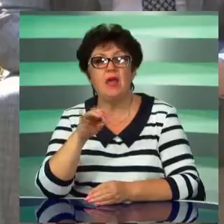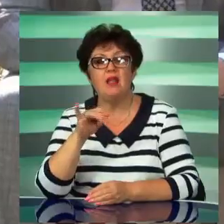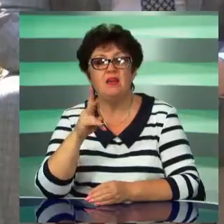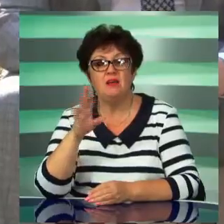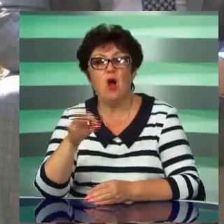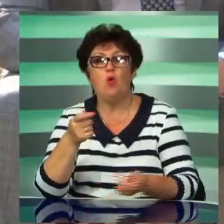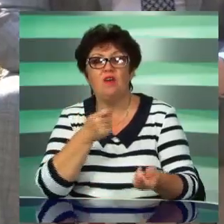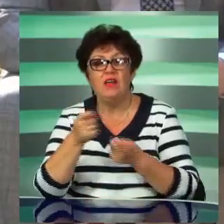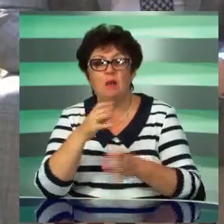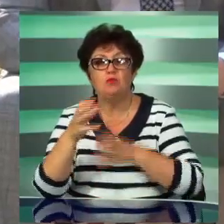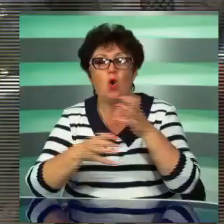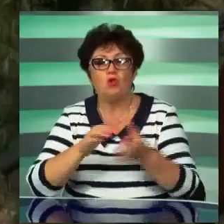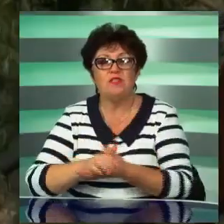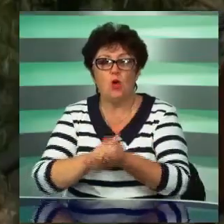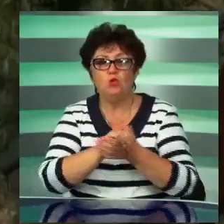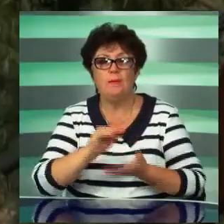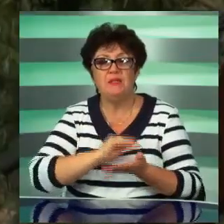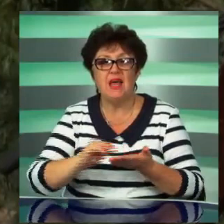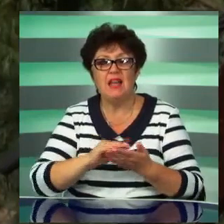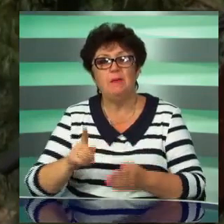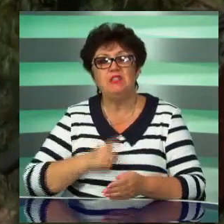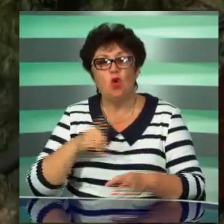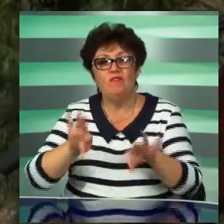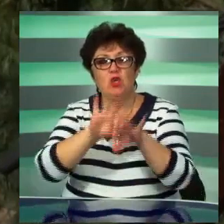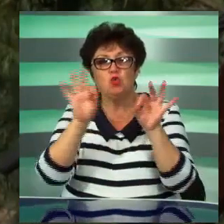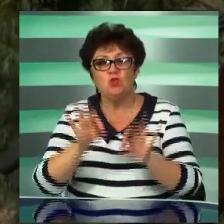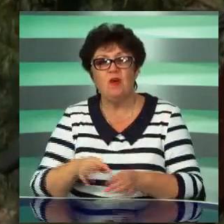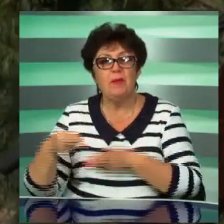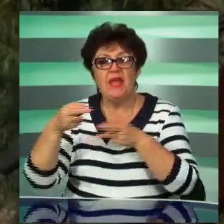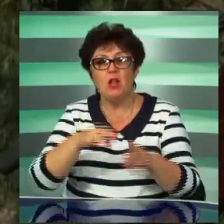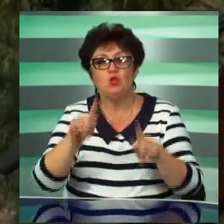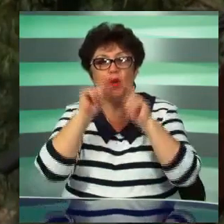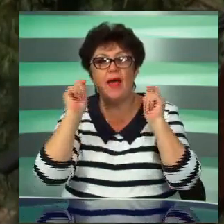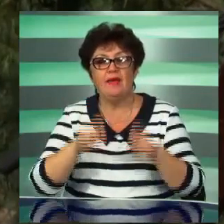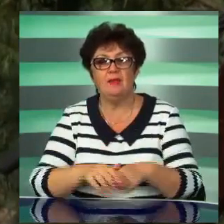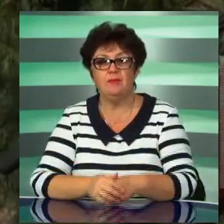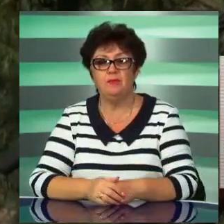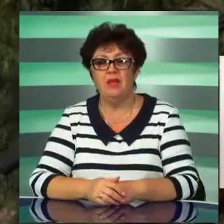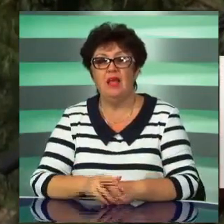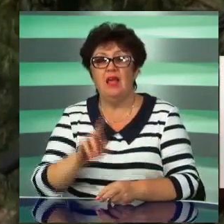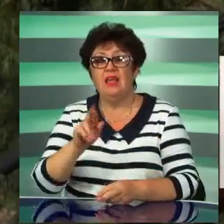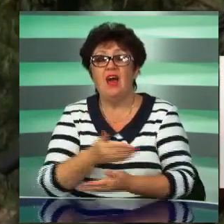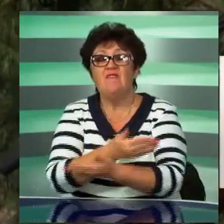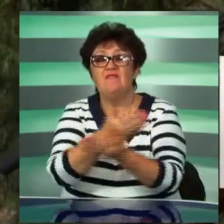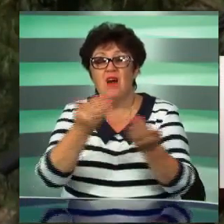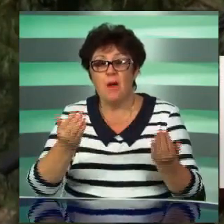Мироненко, руководитель Международного союза писателей и мастеров искусств, приехал из Украины. Я вам